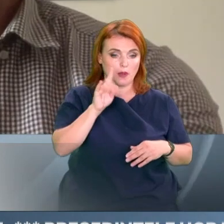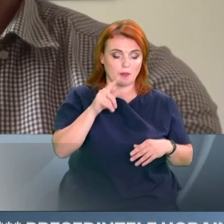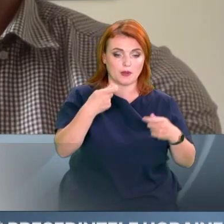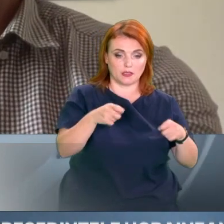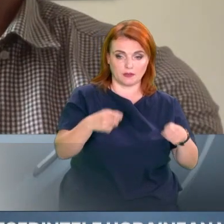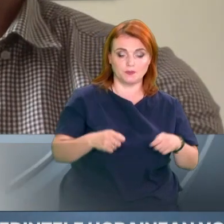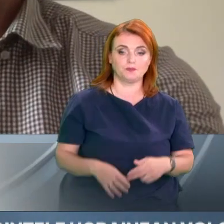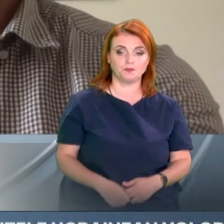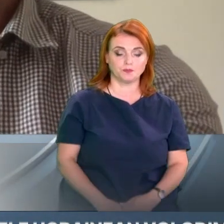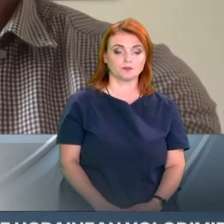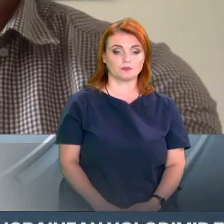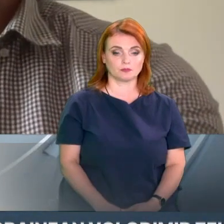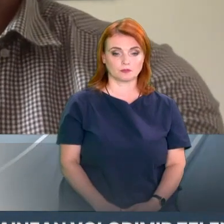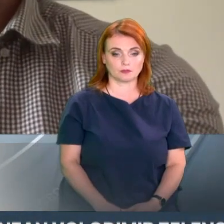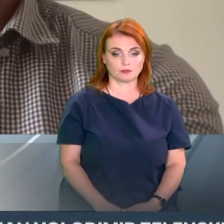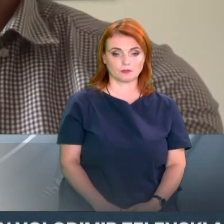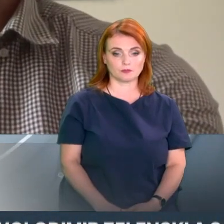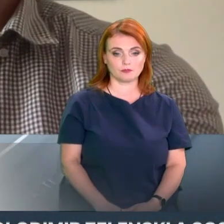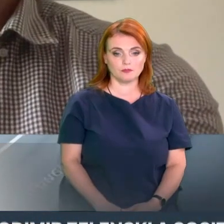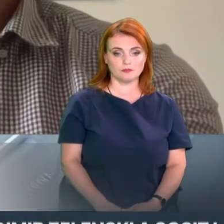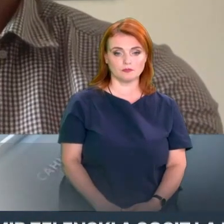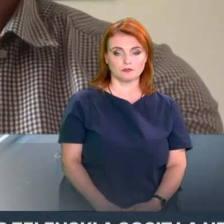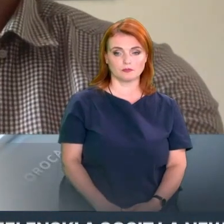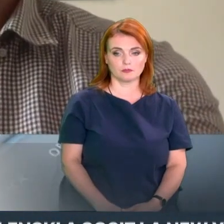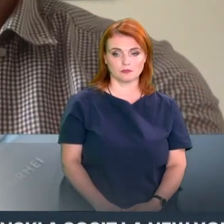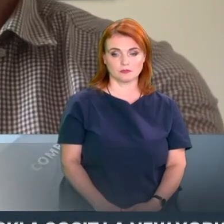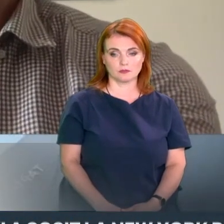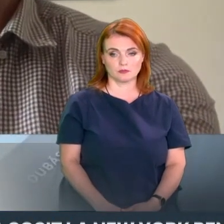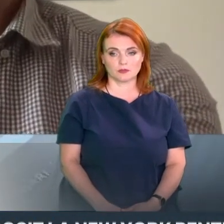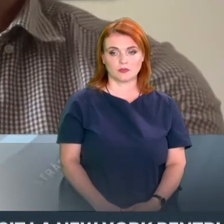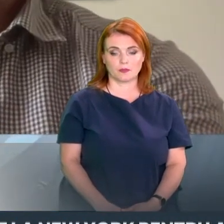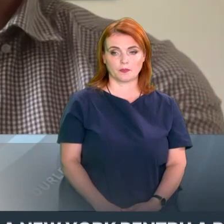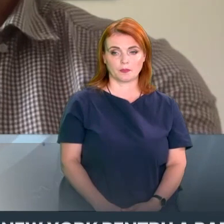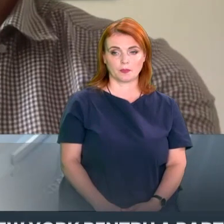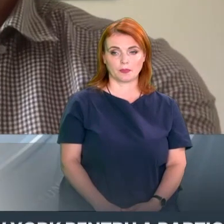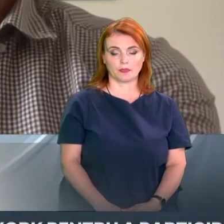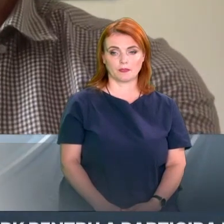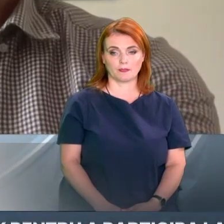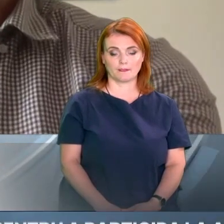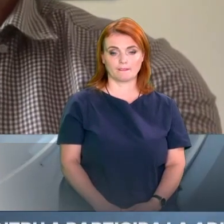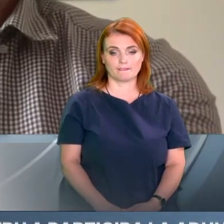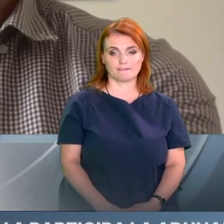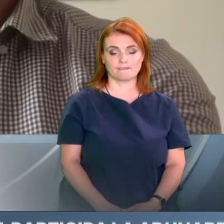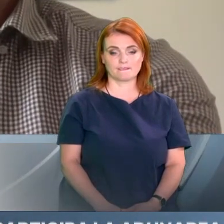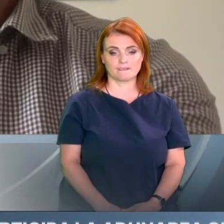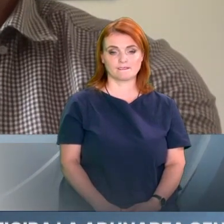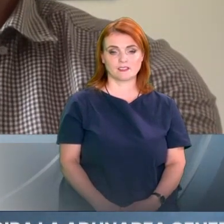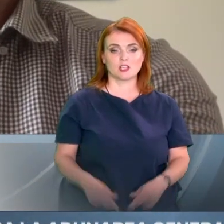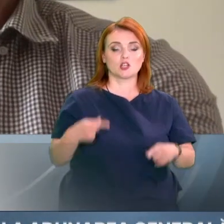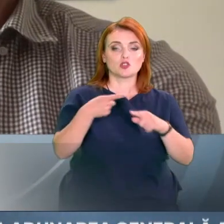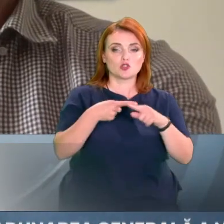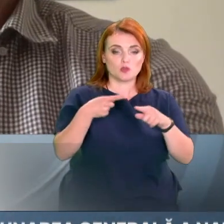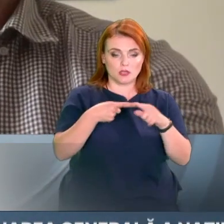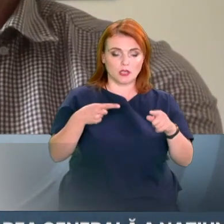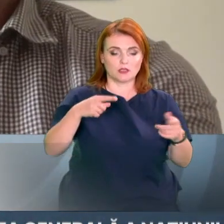Uniunea Europeană și din alte țări, mai ales cele din Uniunea Europeană, însă peste jumătate din